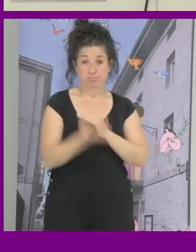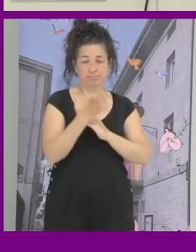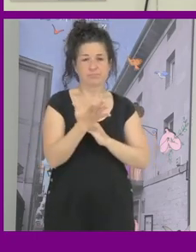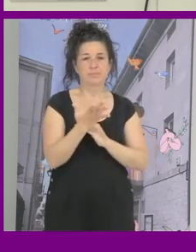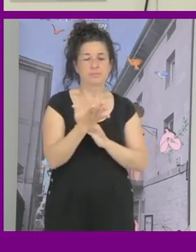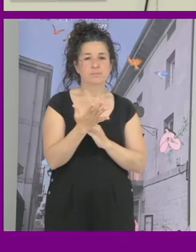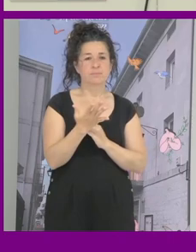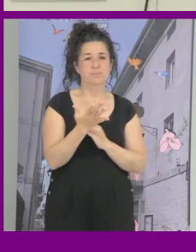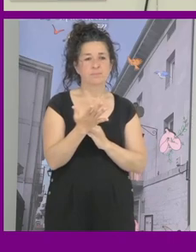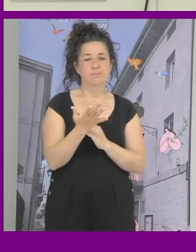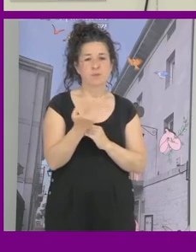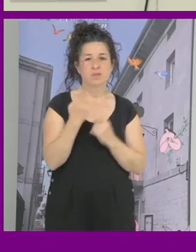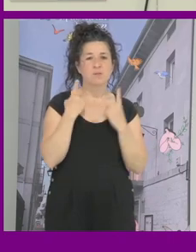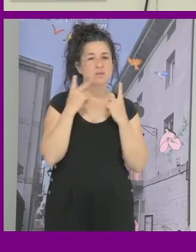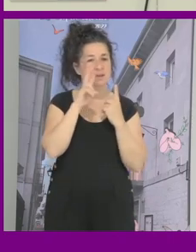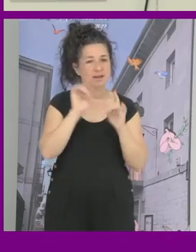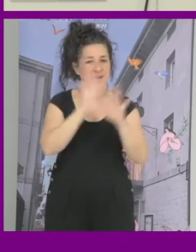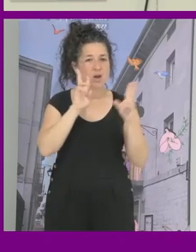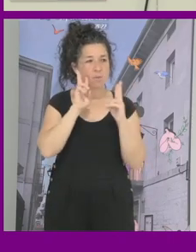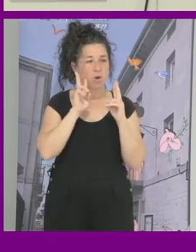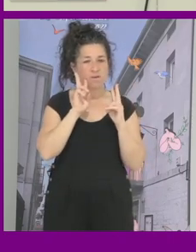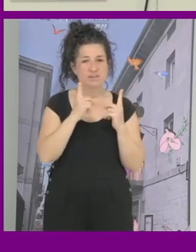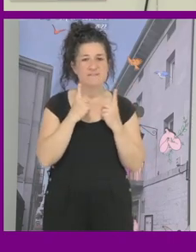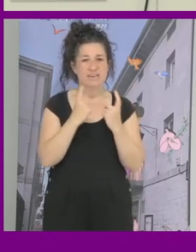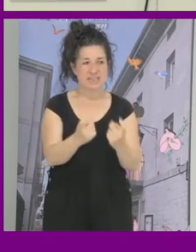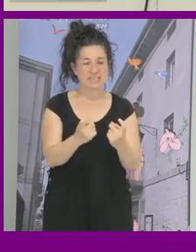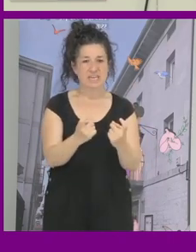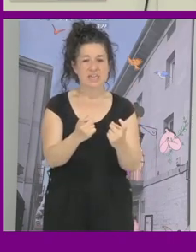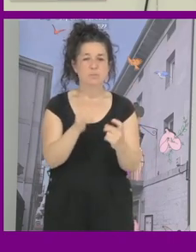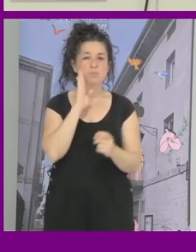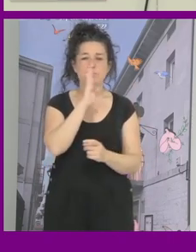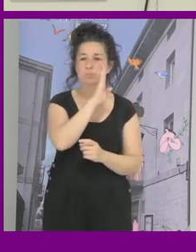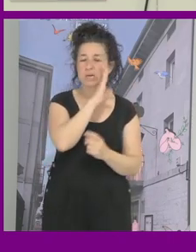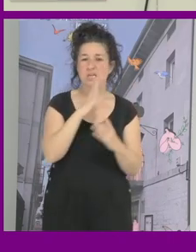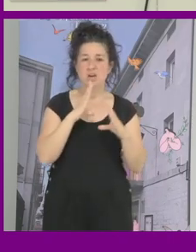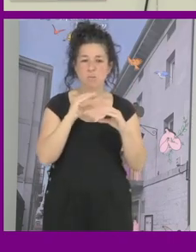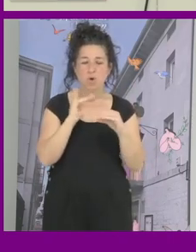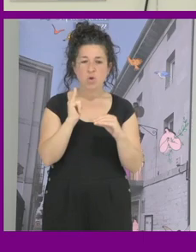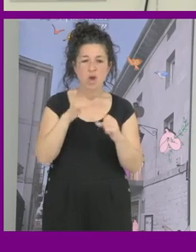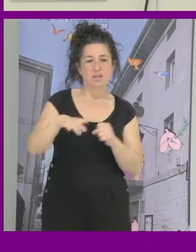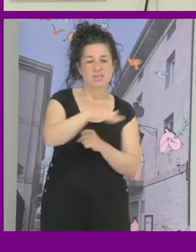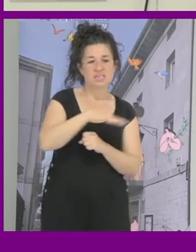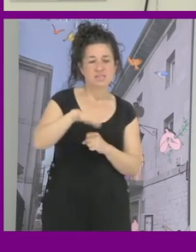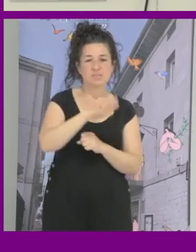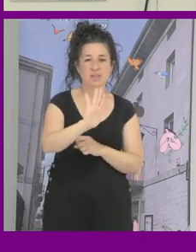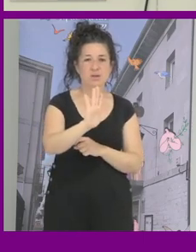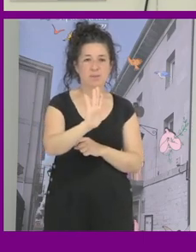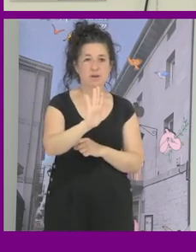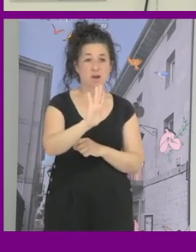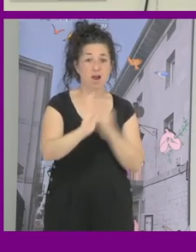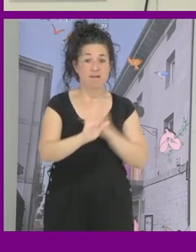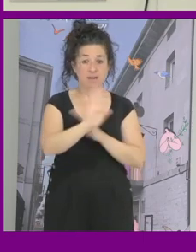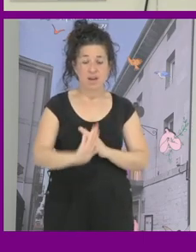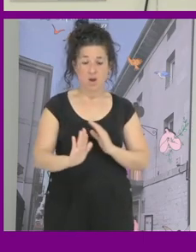egonda behar hori, ez? Nola ama boiok badaukagun espazio hau, baina bisexualitatean kokatzen diren